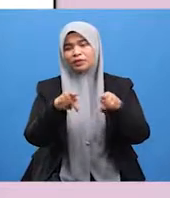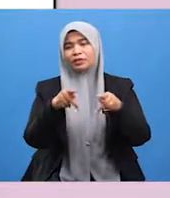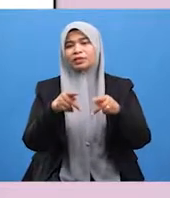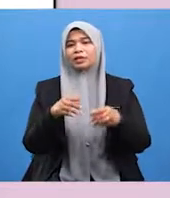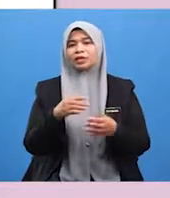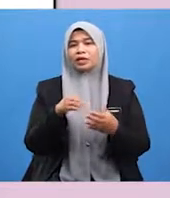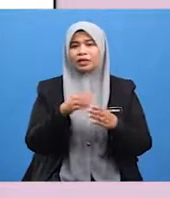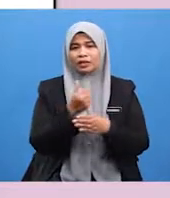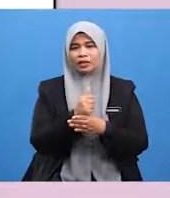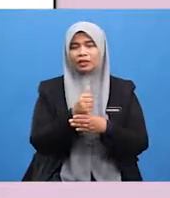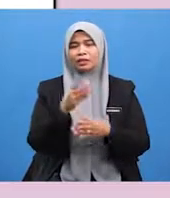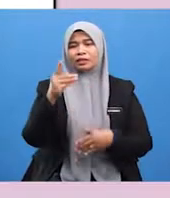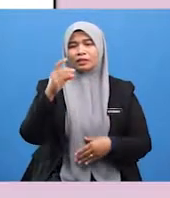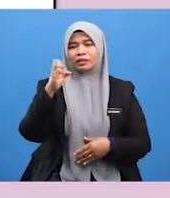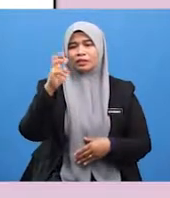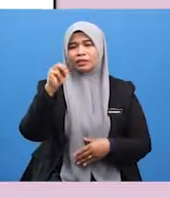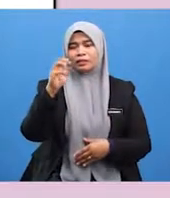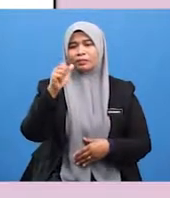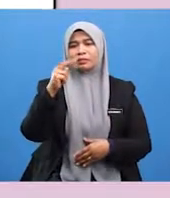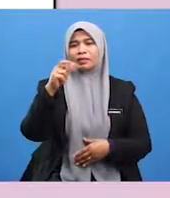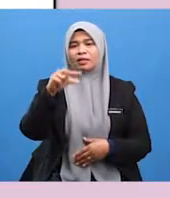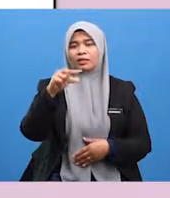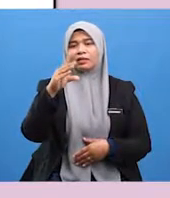Lebar Daun dan juga Seri Teribuana.